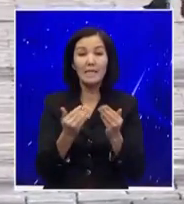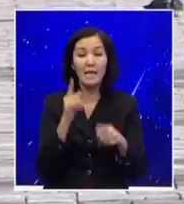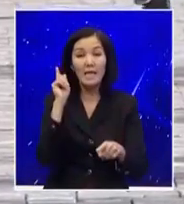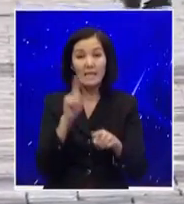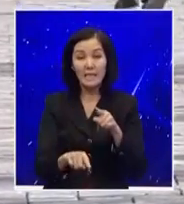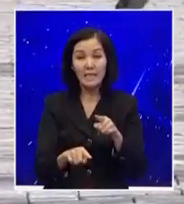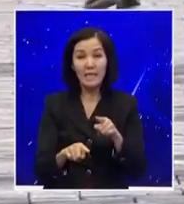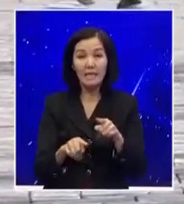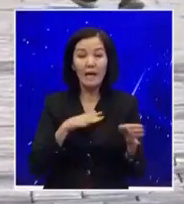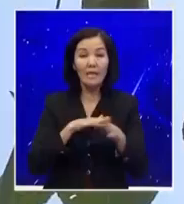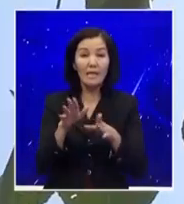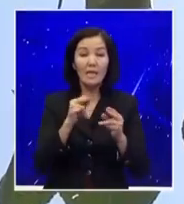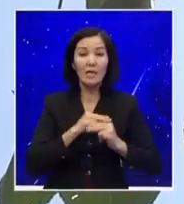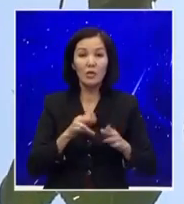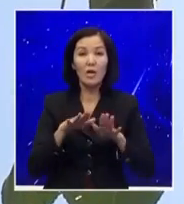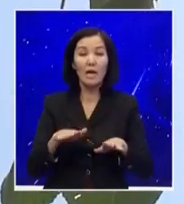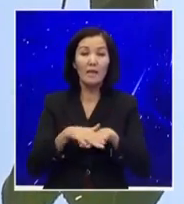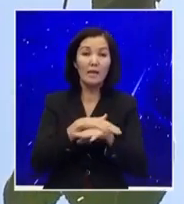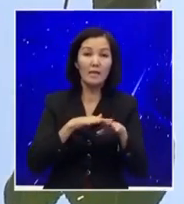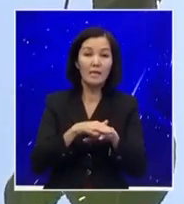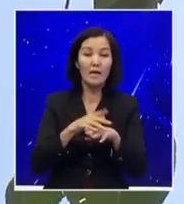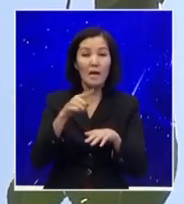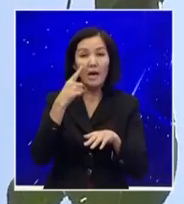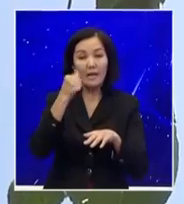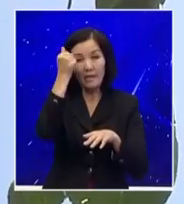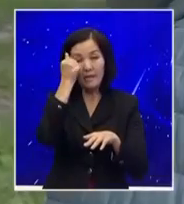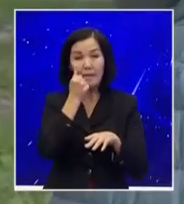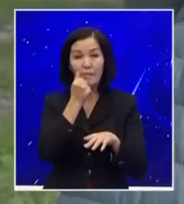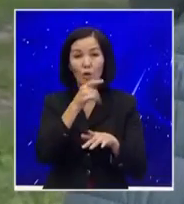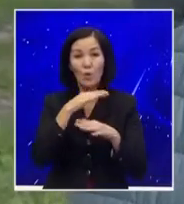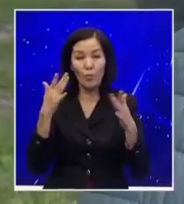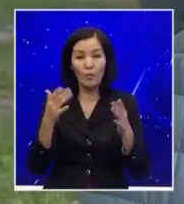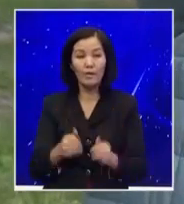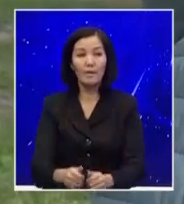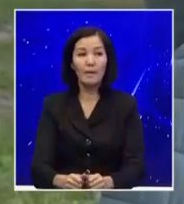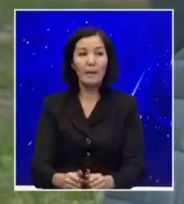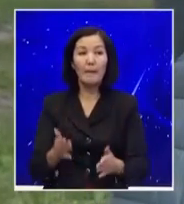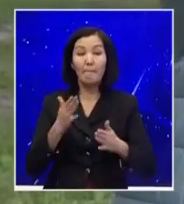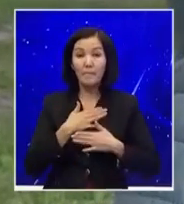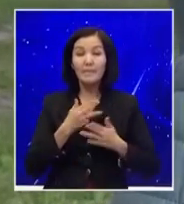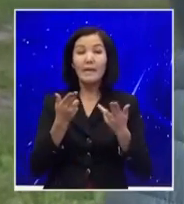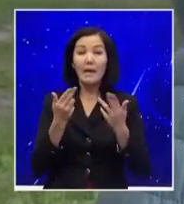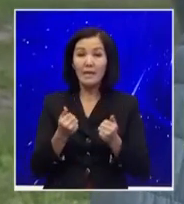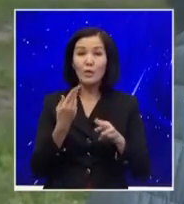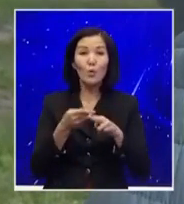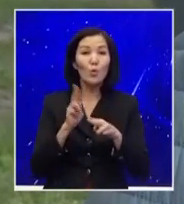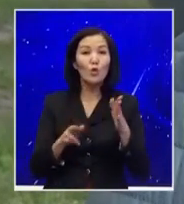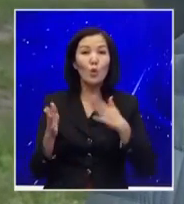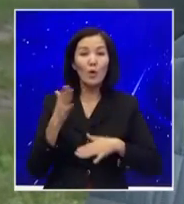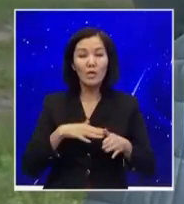игілігі үшін атқарылған шаруаға жергілікті халықтың айтар алғысы бөлек. Біз әрине өте қуаныштымыз. Алматы